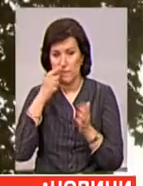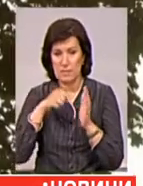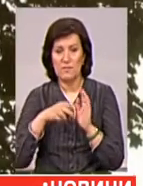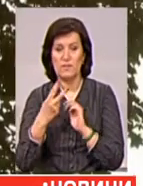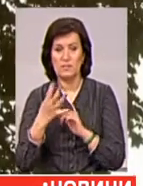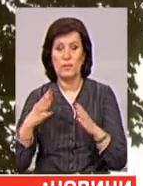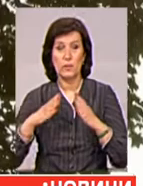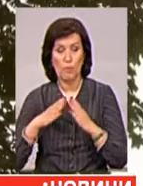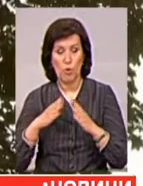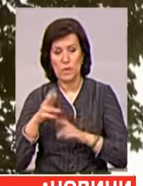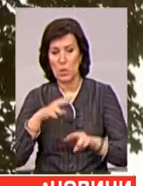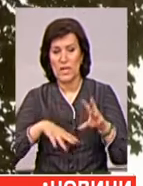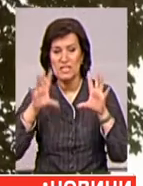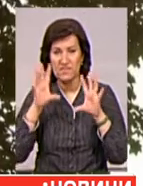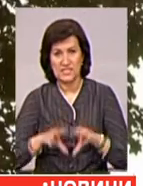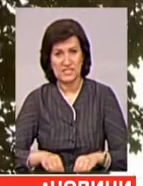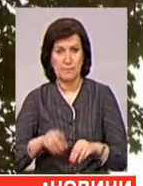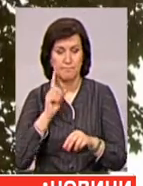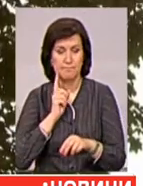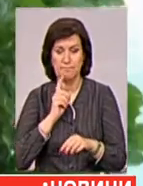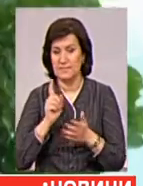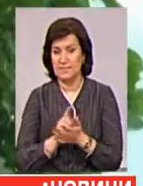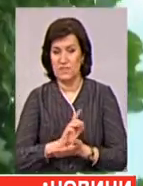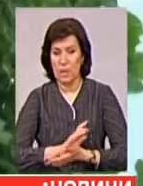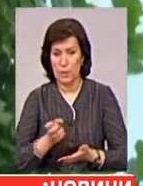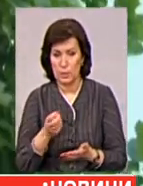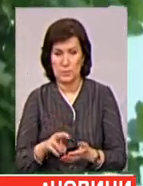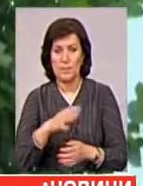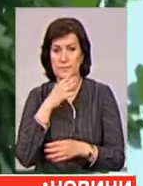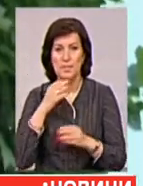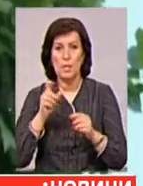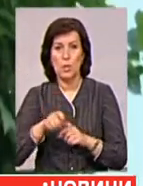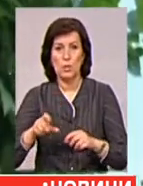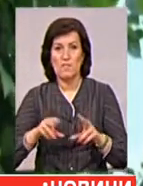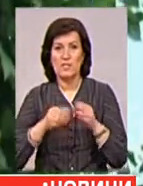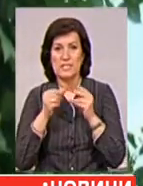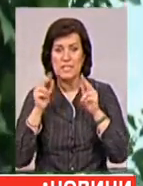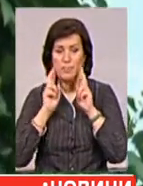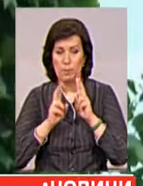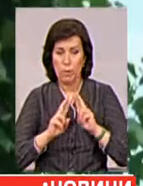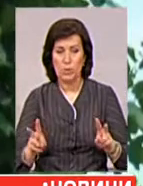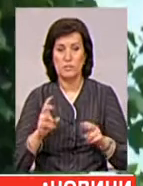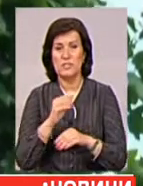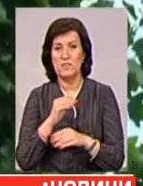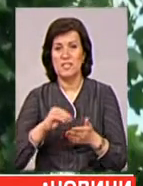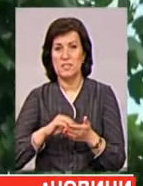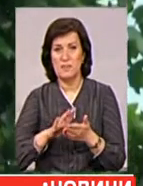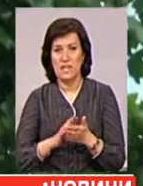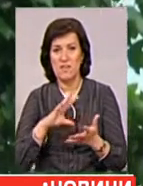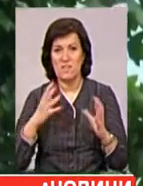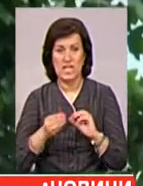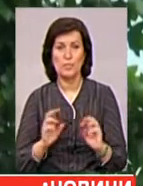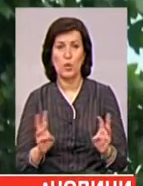24-го поверху, однак оглянути все приміщення поки що не вдалося. Десятки людей вважають зниклими безвісти. За офіційними даними,